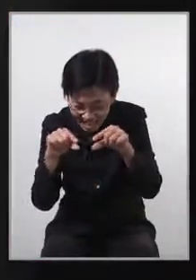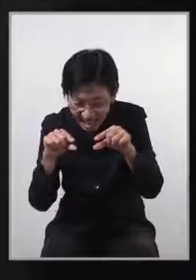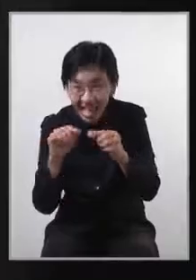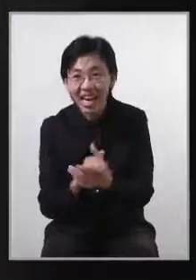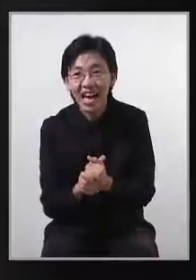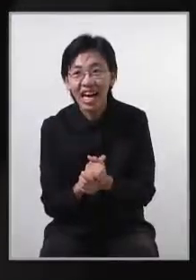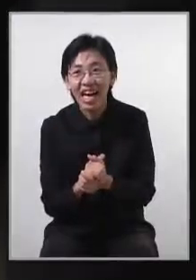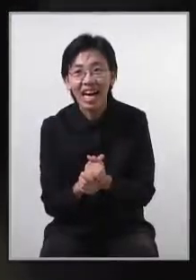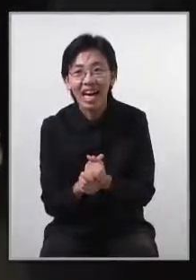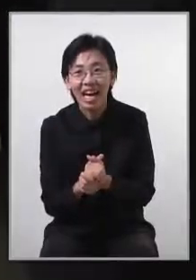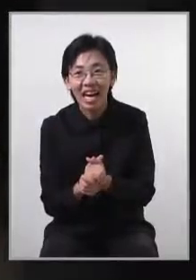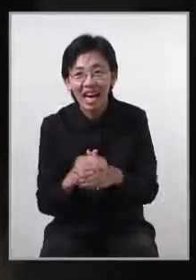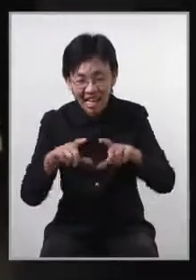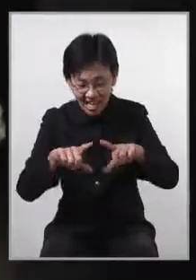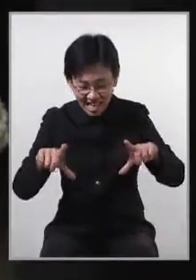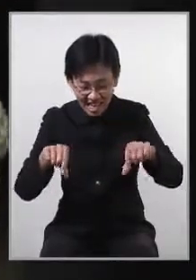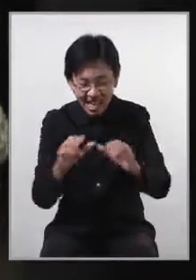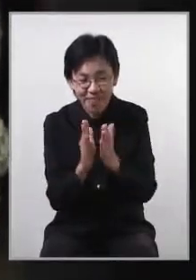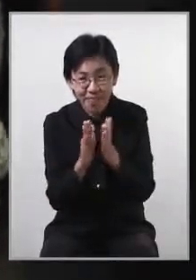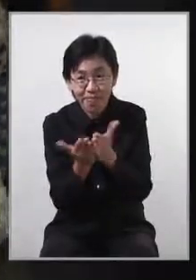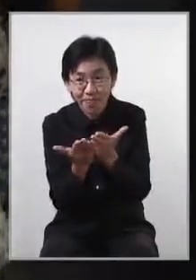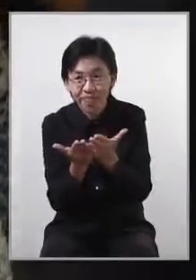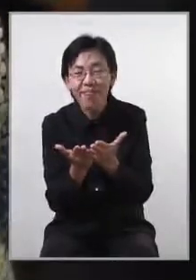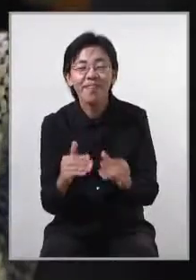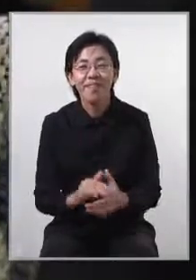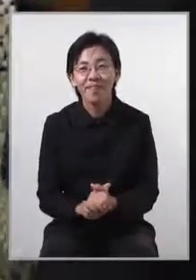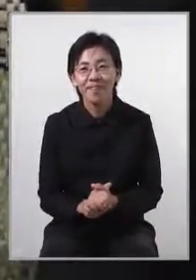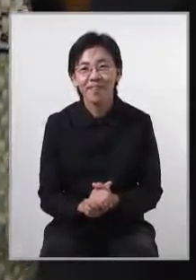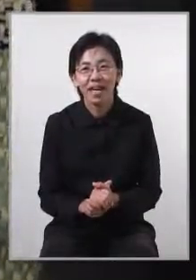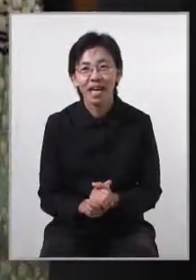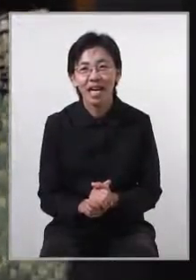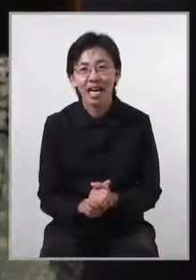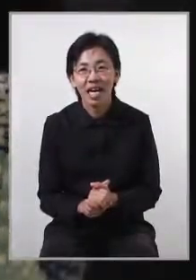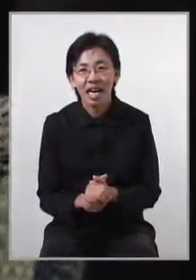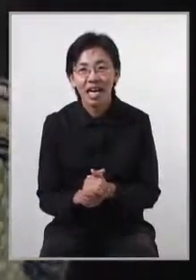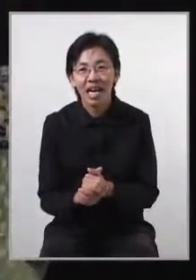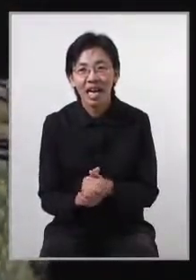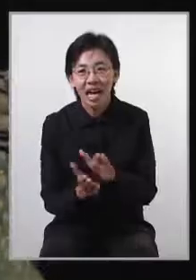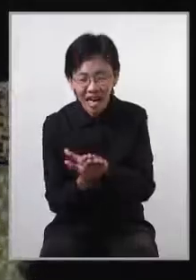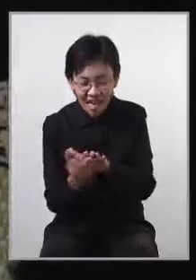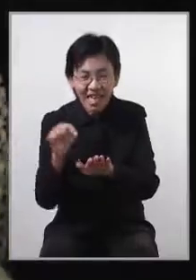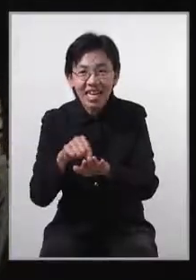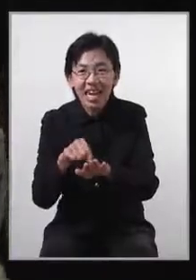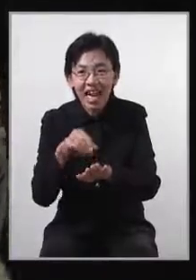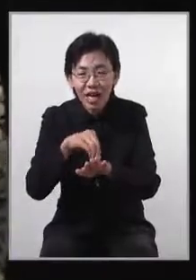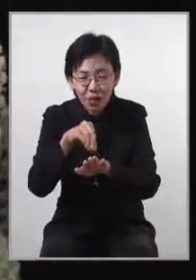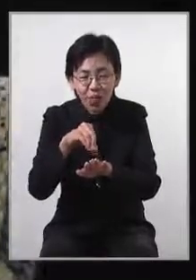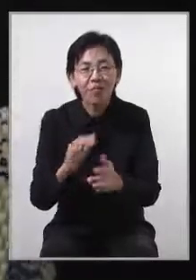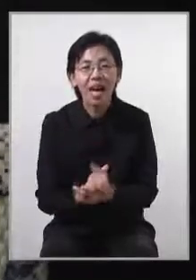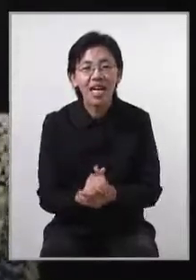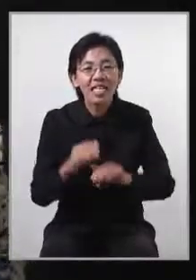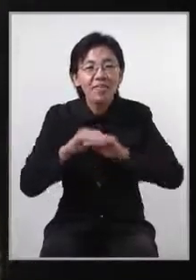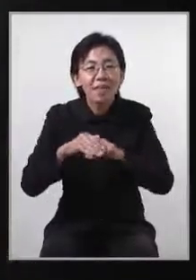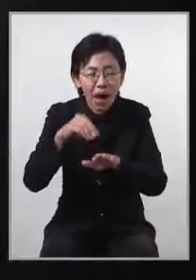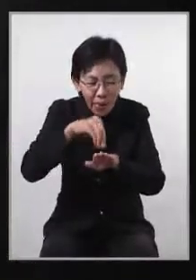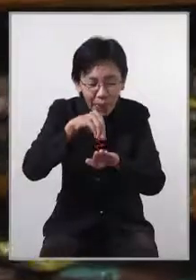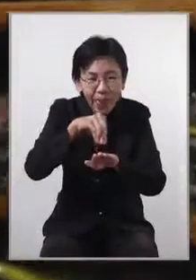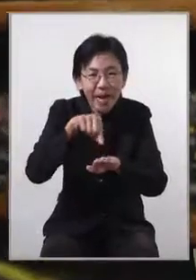างทีก็มีเศษผ้าก็มาทำโปสการ์ดนะอันนี้มะพร้าวเหรอครับ ไอ้กระดุมกระลาคร ับ อะ ไรมาทำ